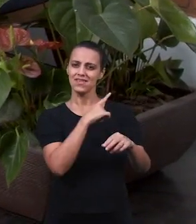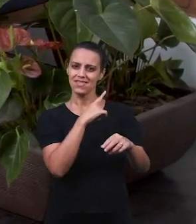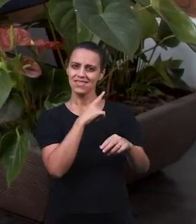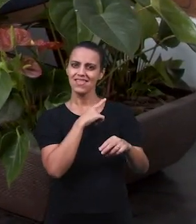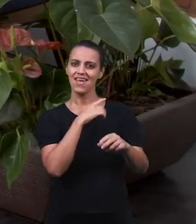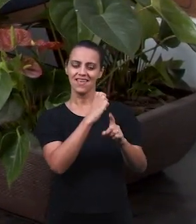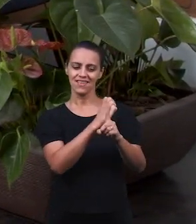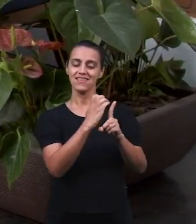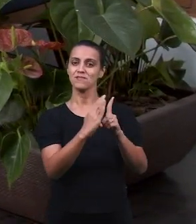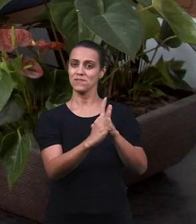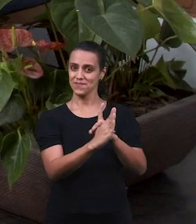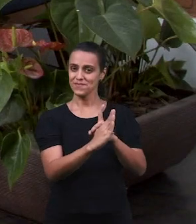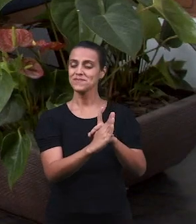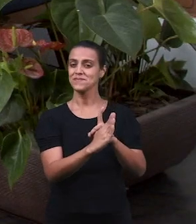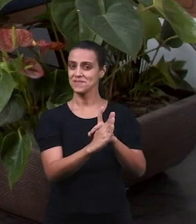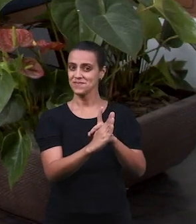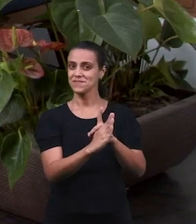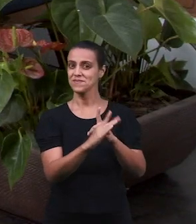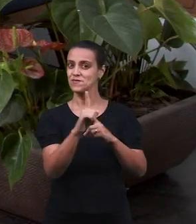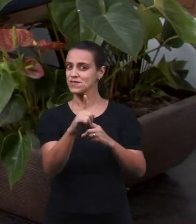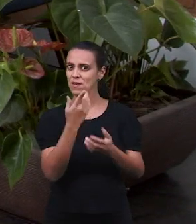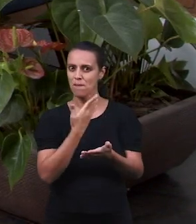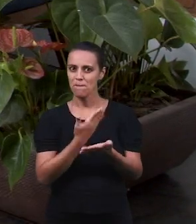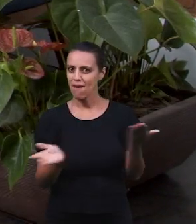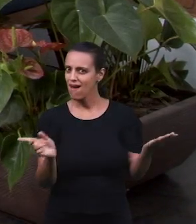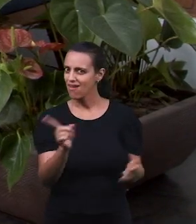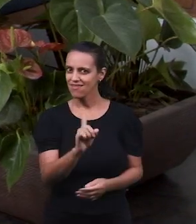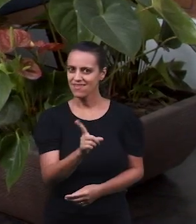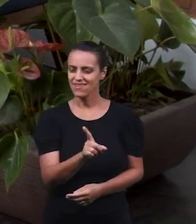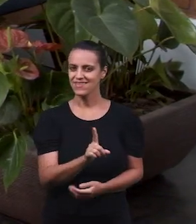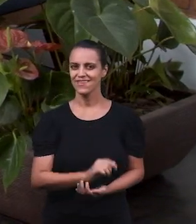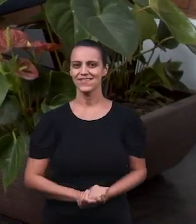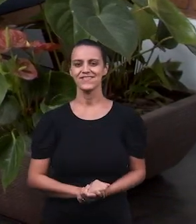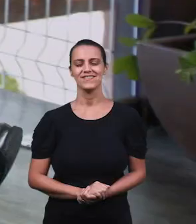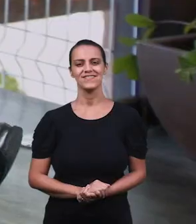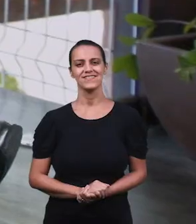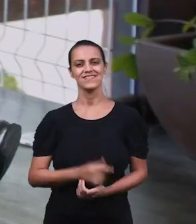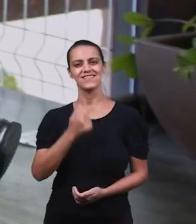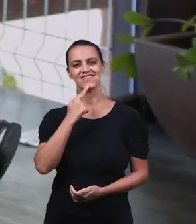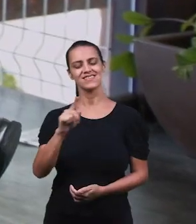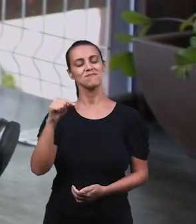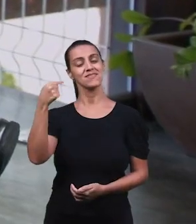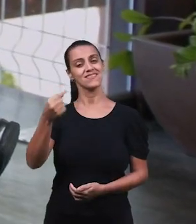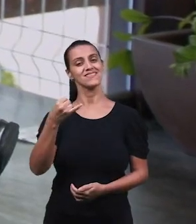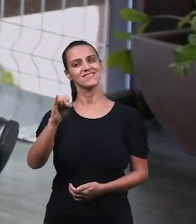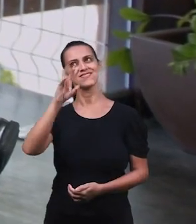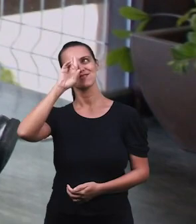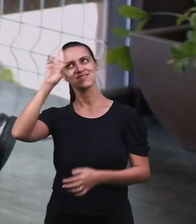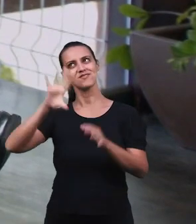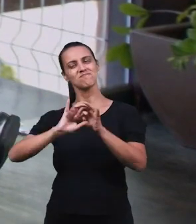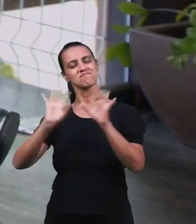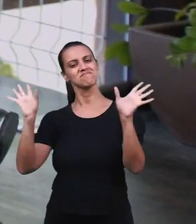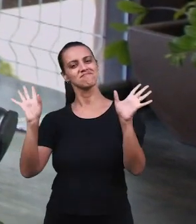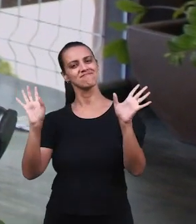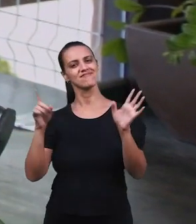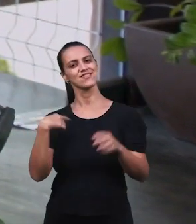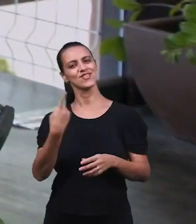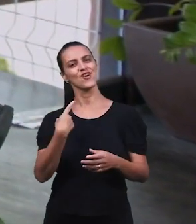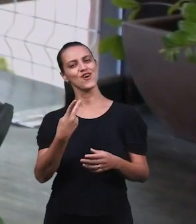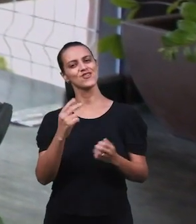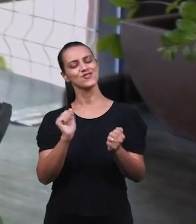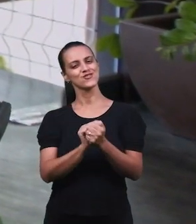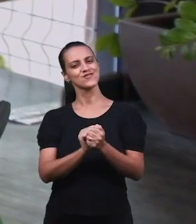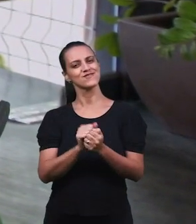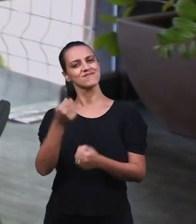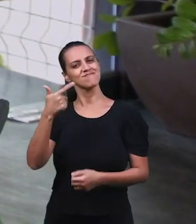biblique dominicale. C'est une programmation que vous ne pouvez pas perdre. Et dans la semaine prochaine, si le Seigneur nous permet, nous